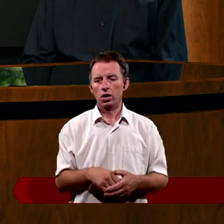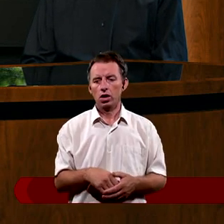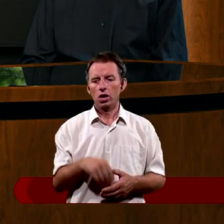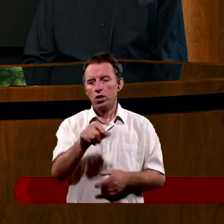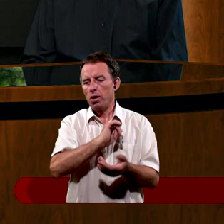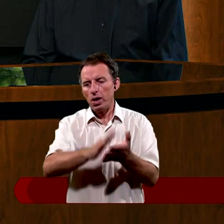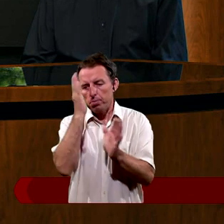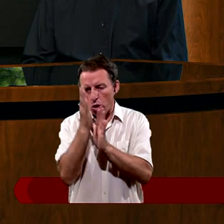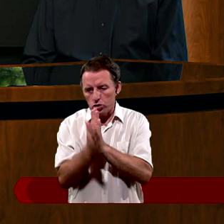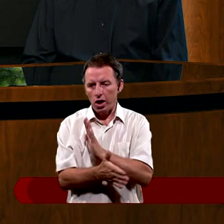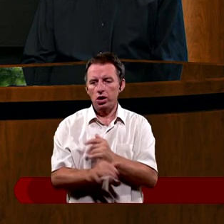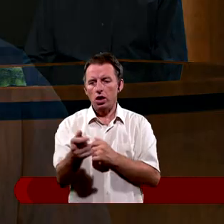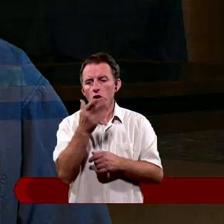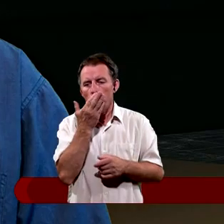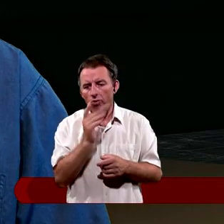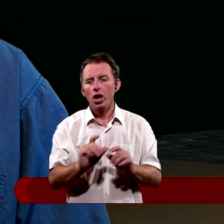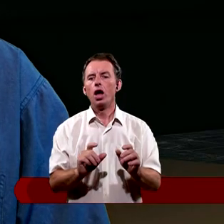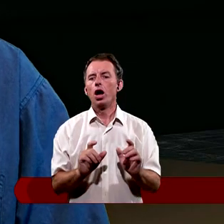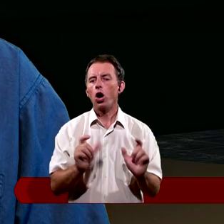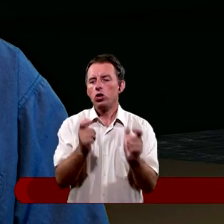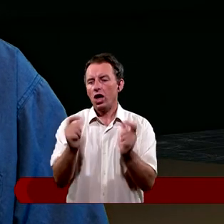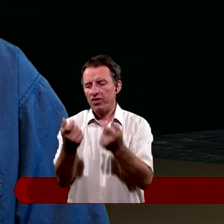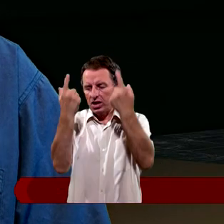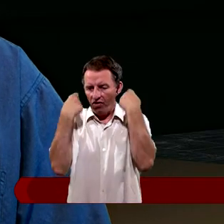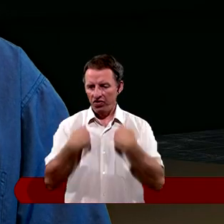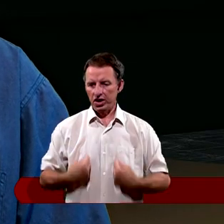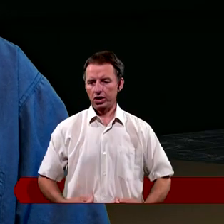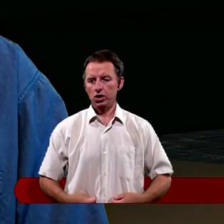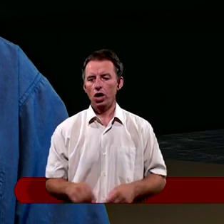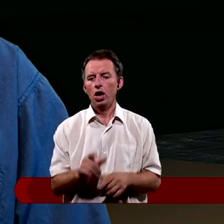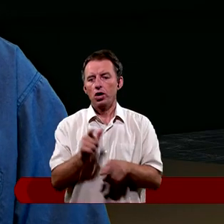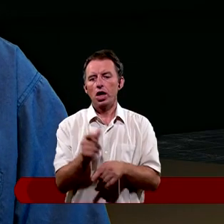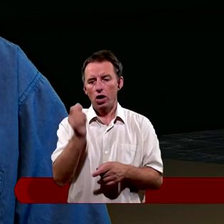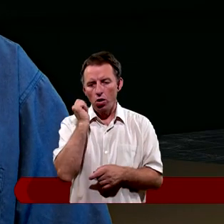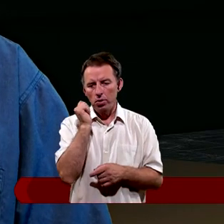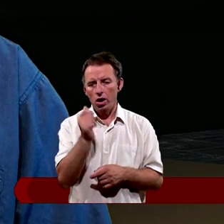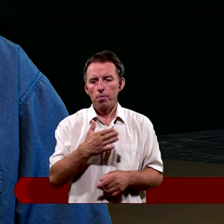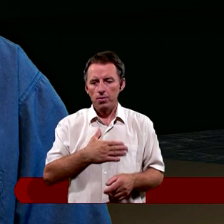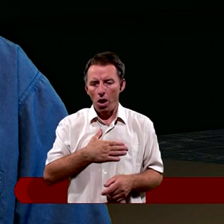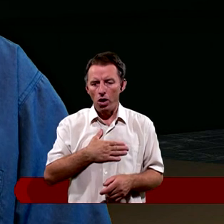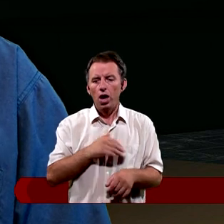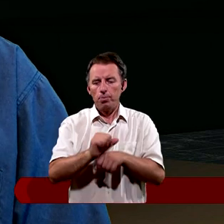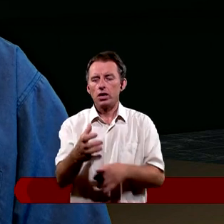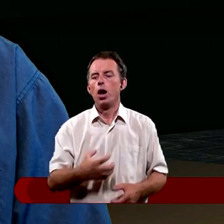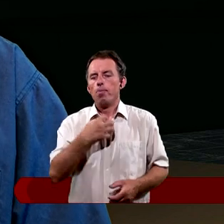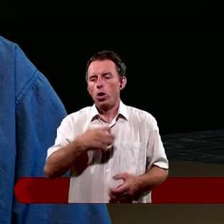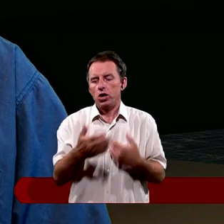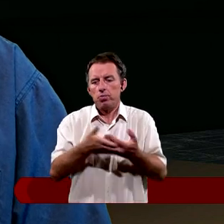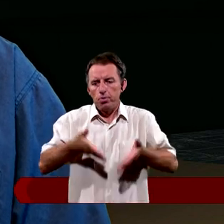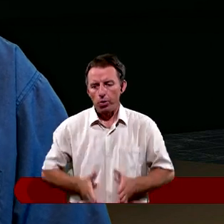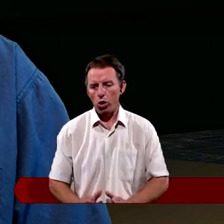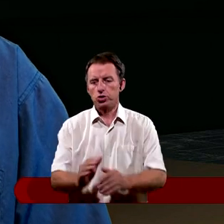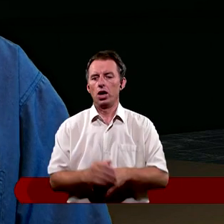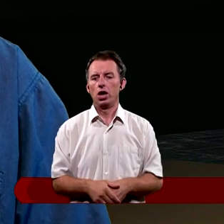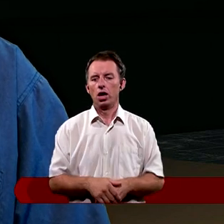to bezpośrednio, jak to się mówi, konsekwencji fizycznych. Na przykład w przypadku kobiety miała mieć boleści przy porodzie,